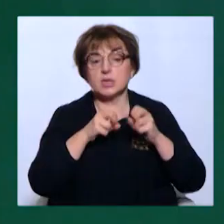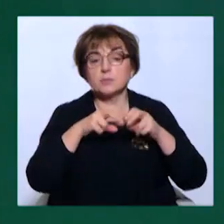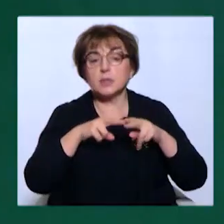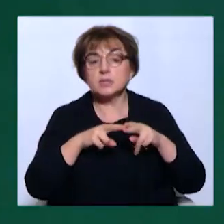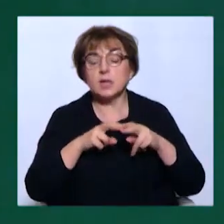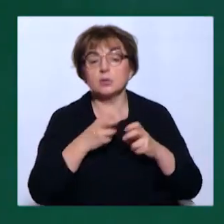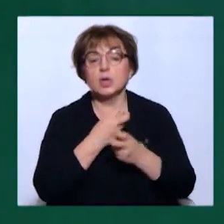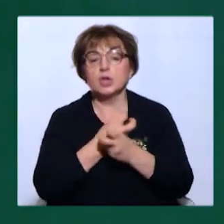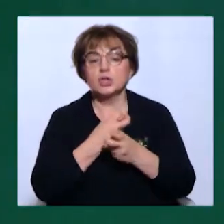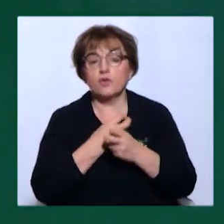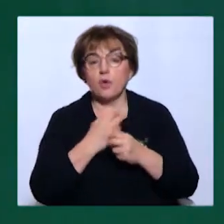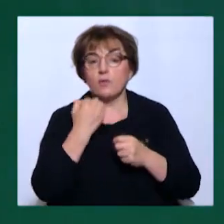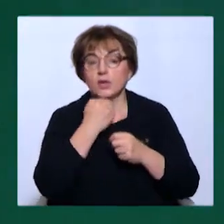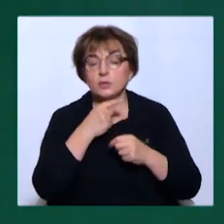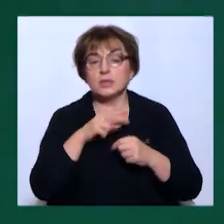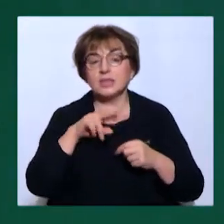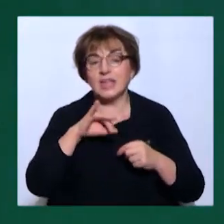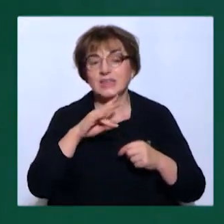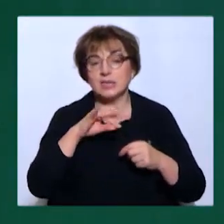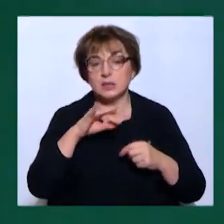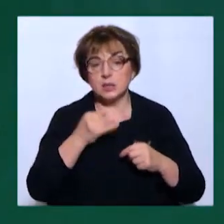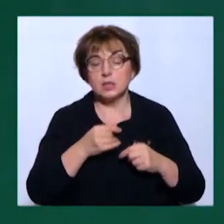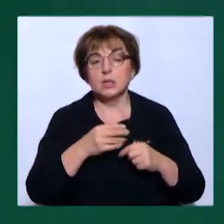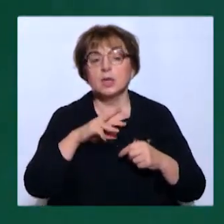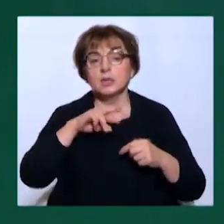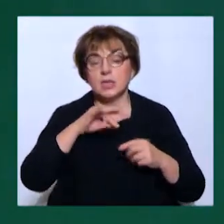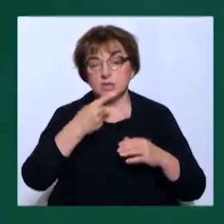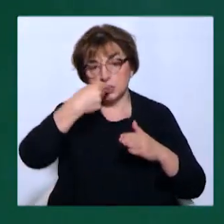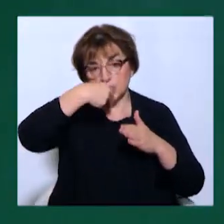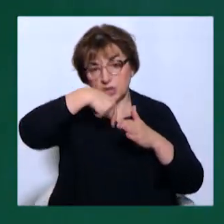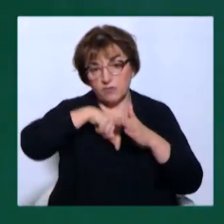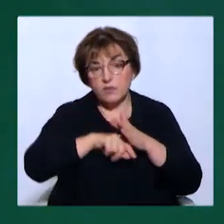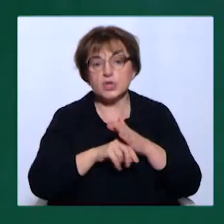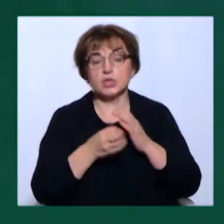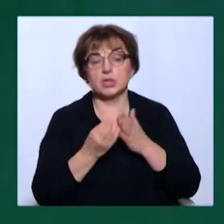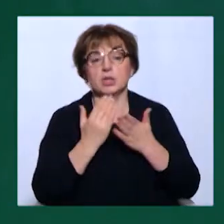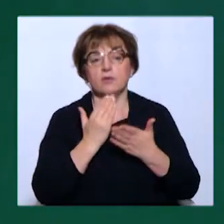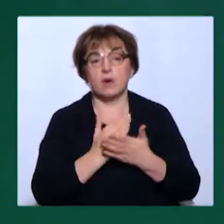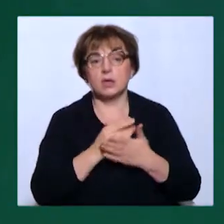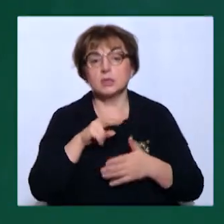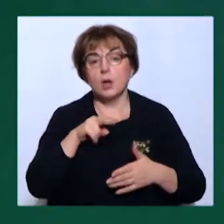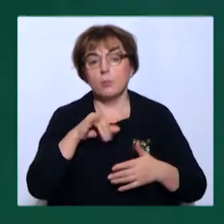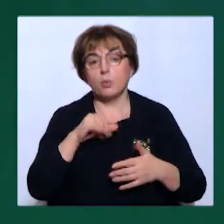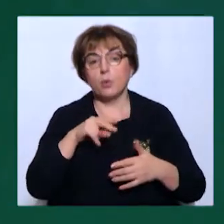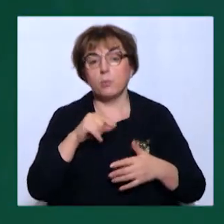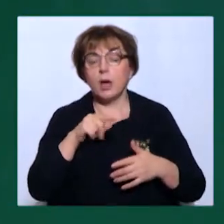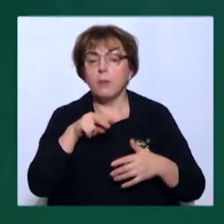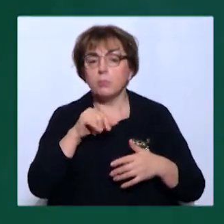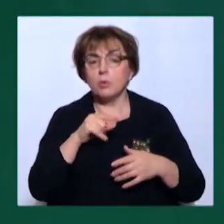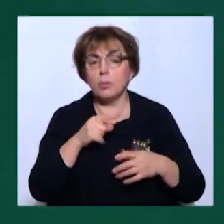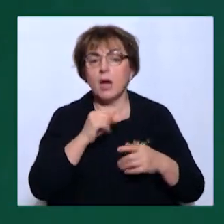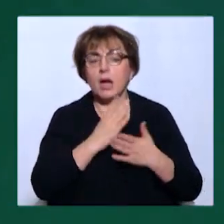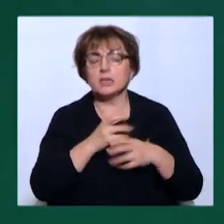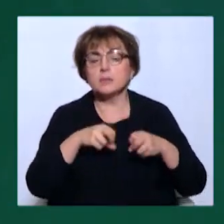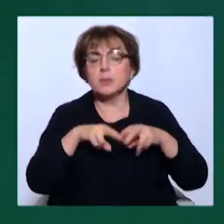ძლოვანი ნივთიერება, ეს არის დენტინი და დენტინის ქვეშ კი მდებარეობს პულპა. პულპაც